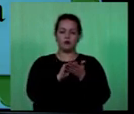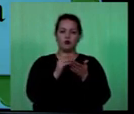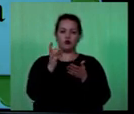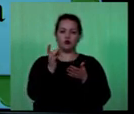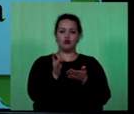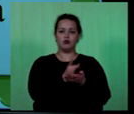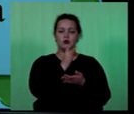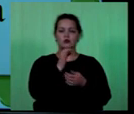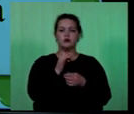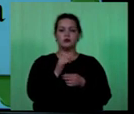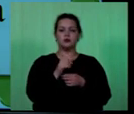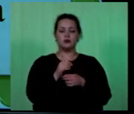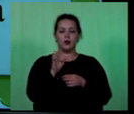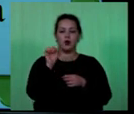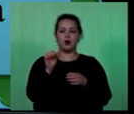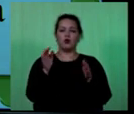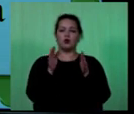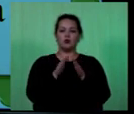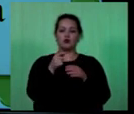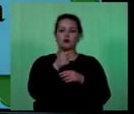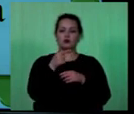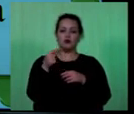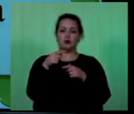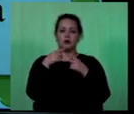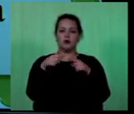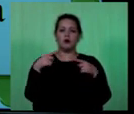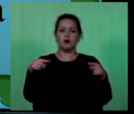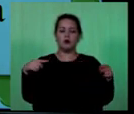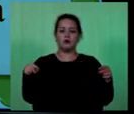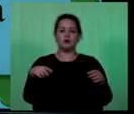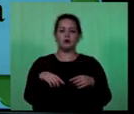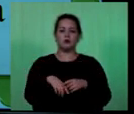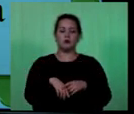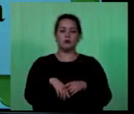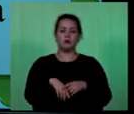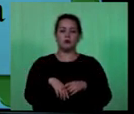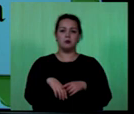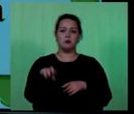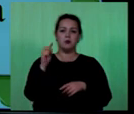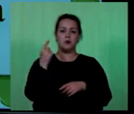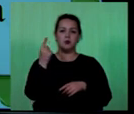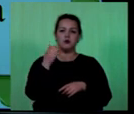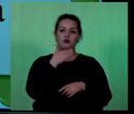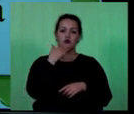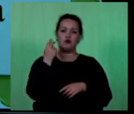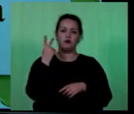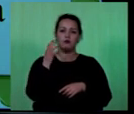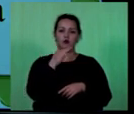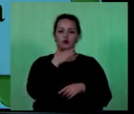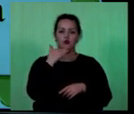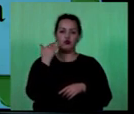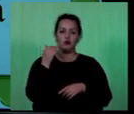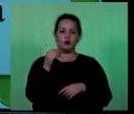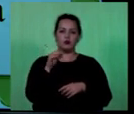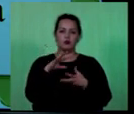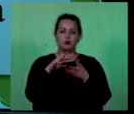а уменьшаемое вычитаемая разность б первый множитель второй множитель